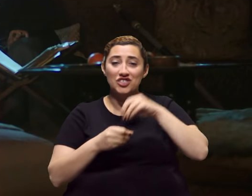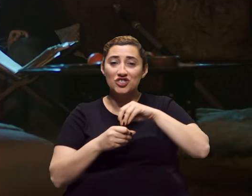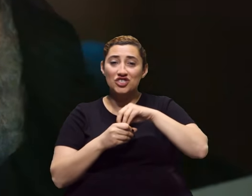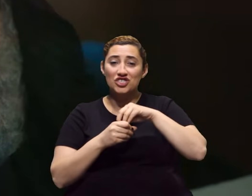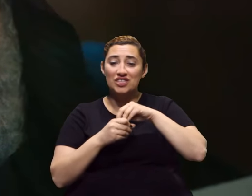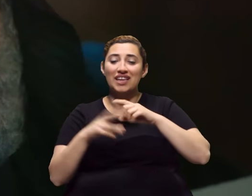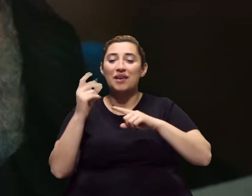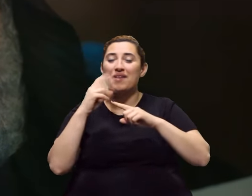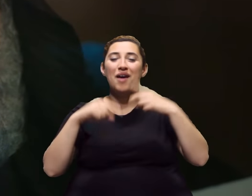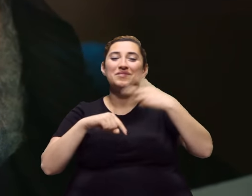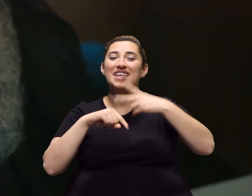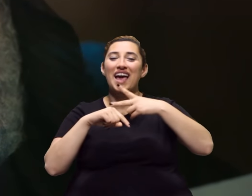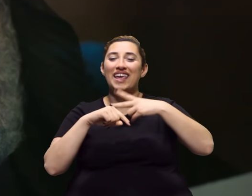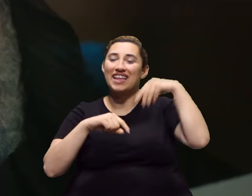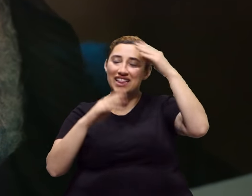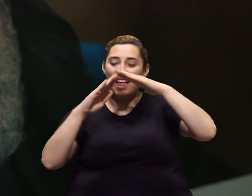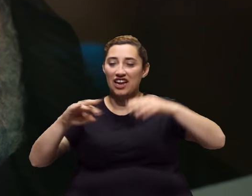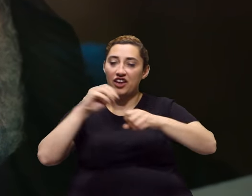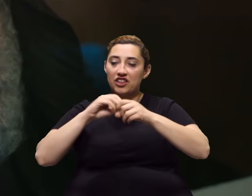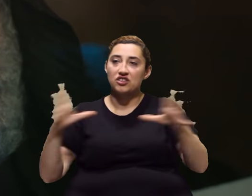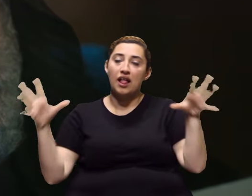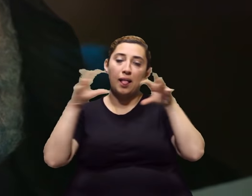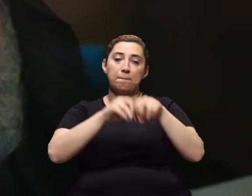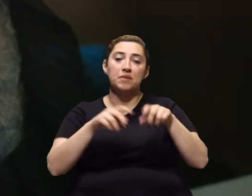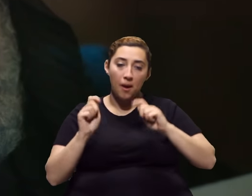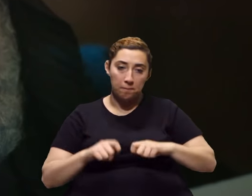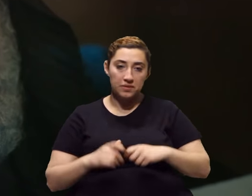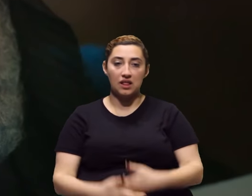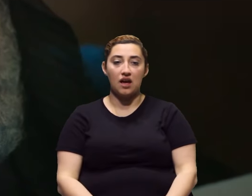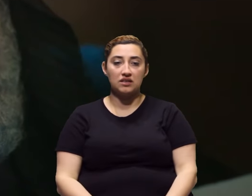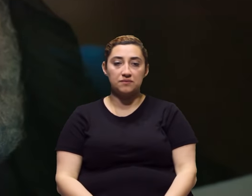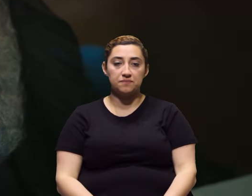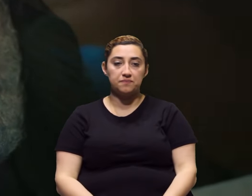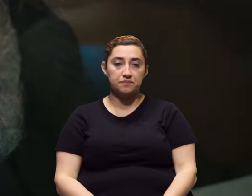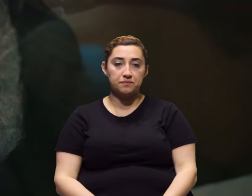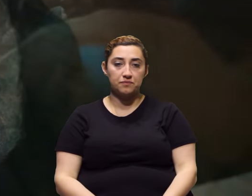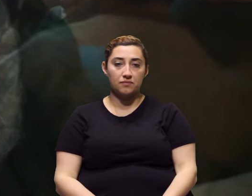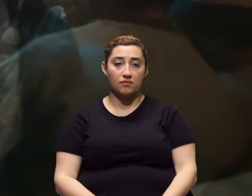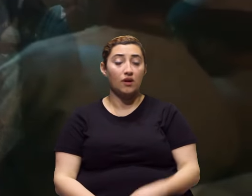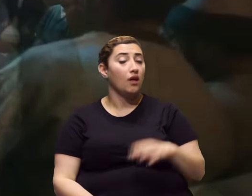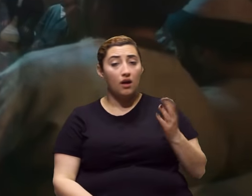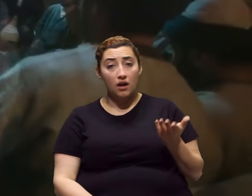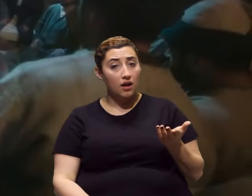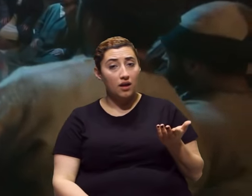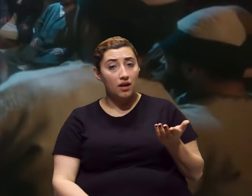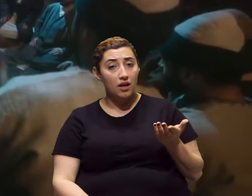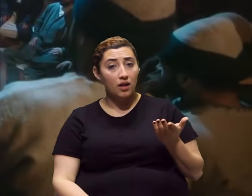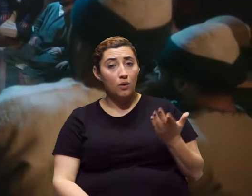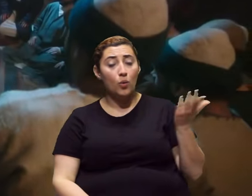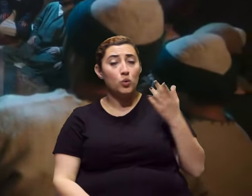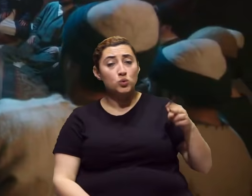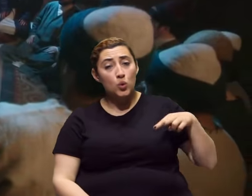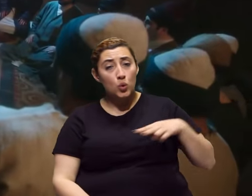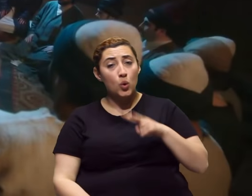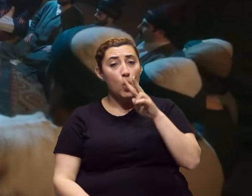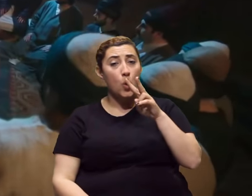için İbrahim Zahidi Geylani dergahında birlenmişler idi. Geçmiş. Onca